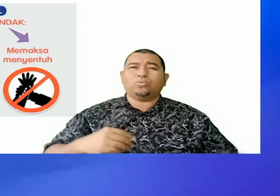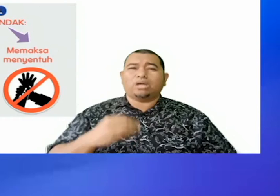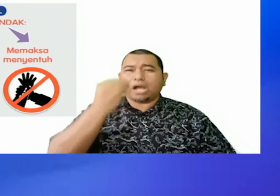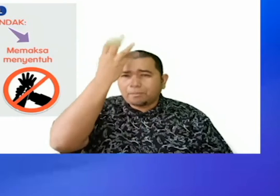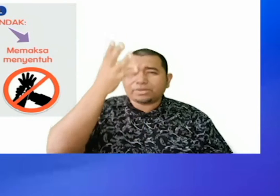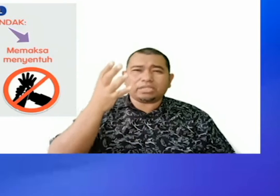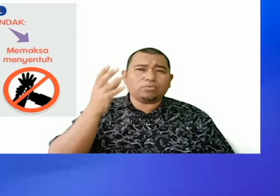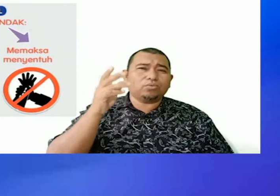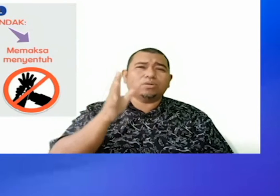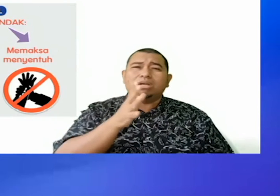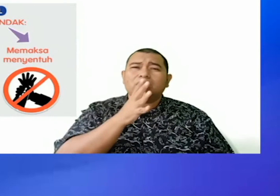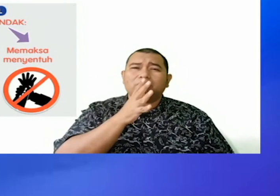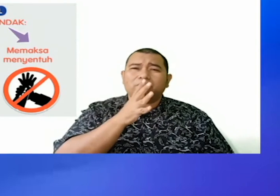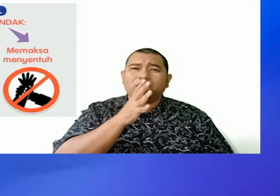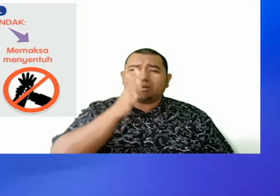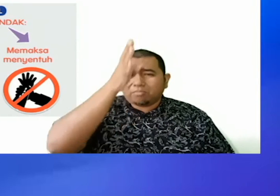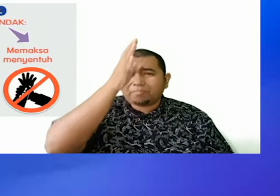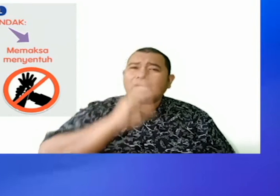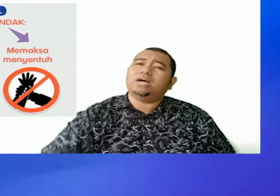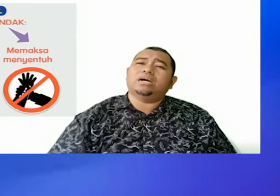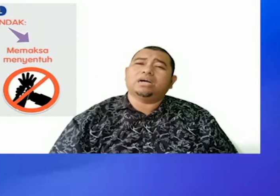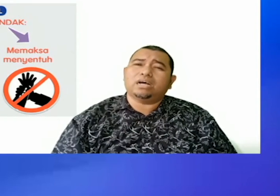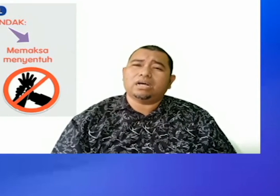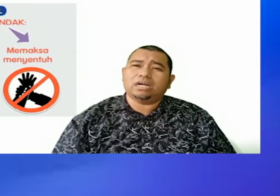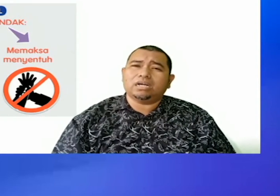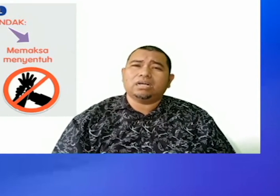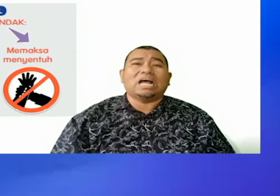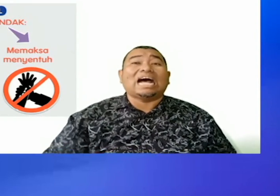Cikgu. Beritahu mak, bapa.